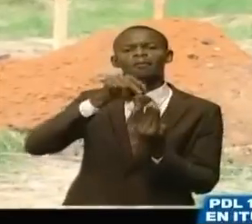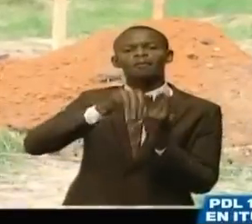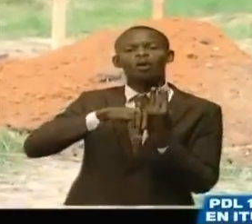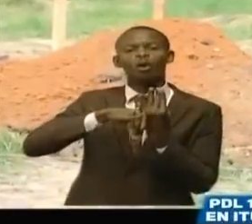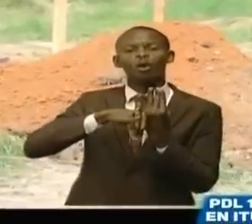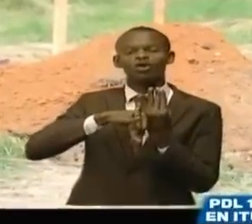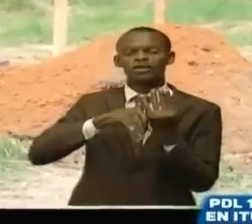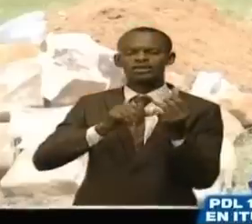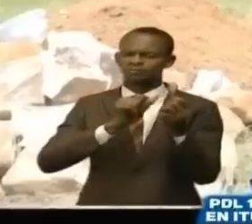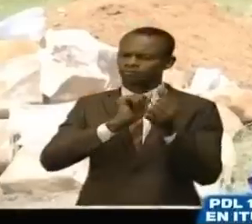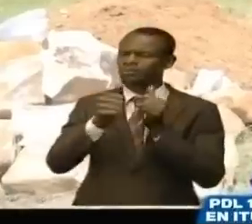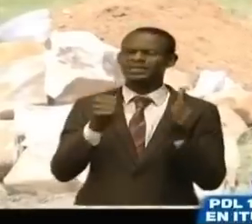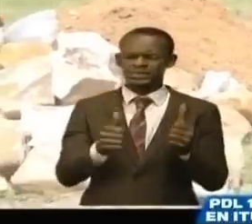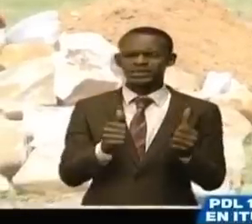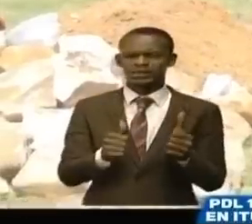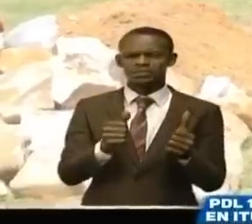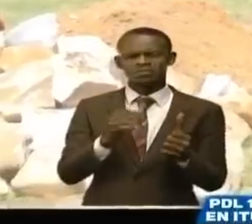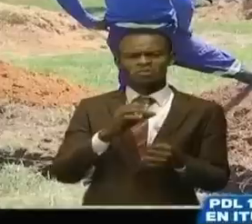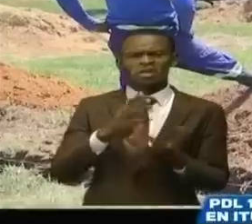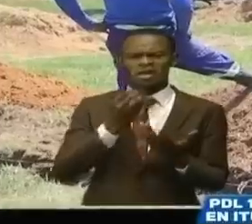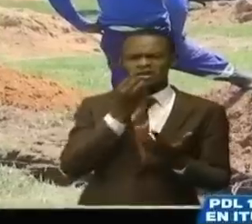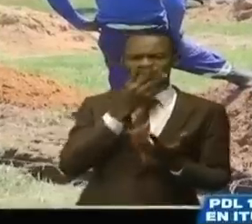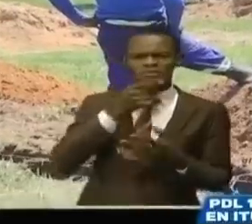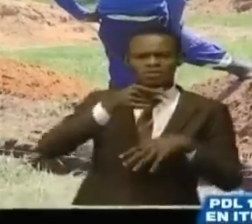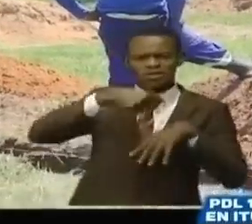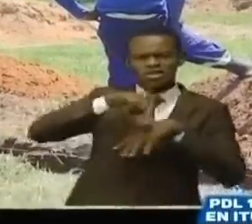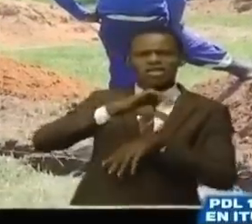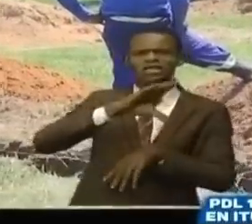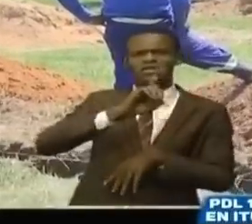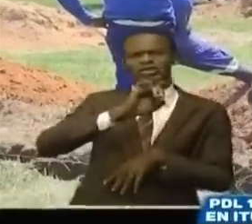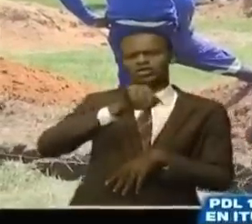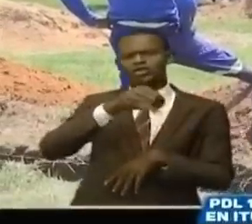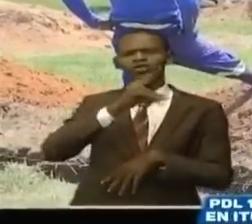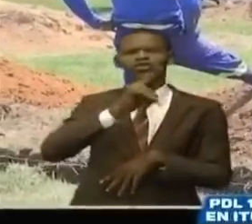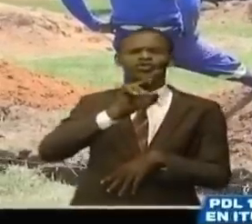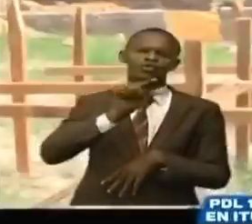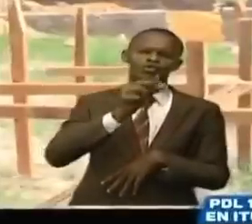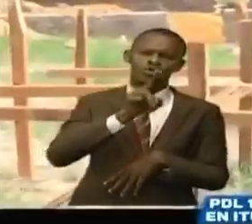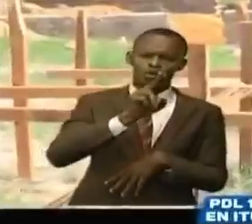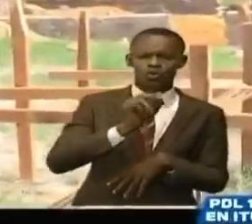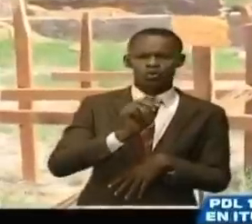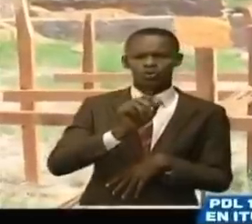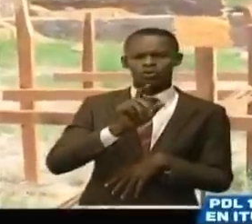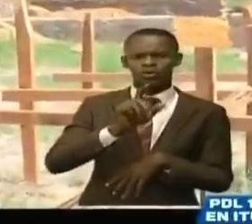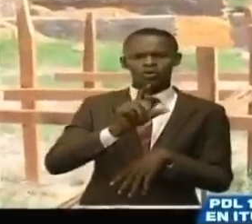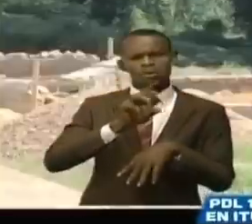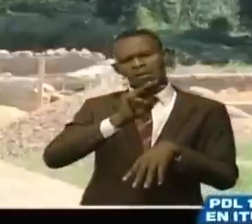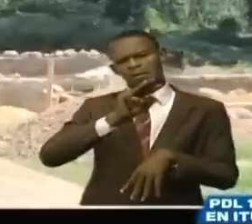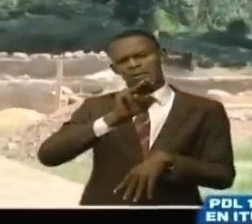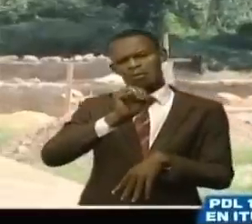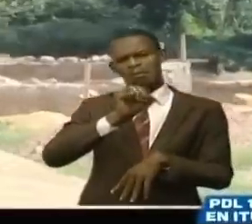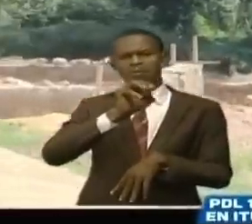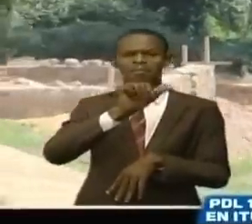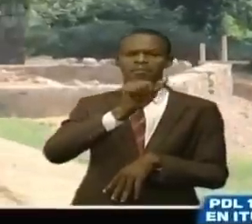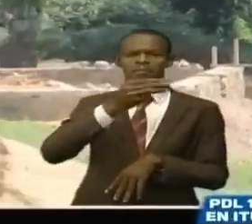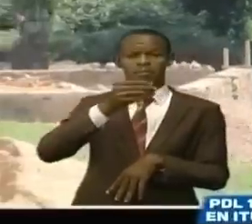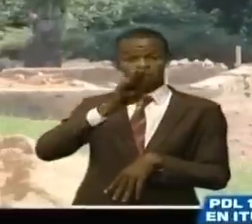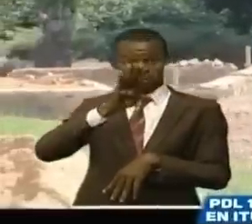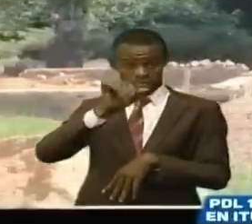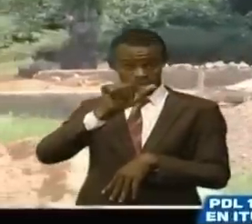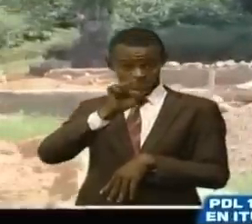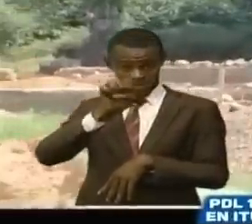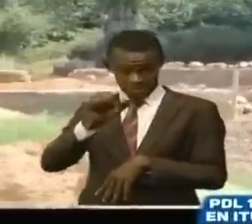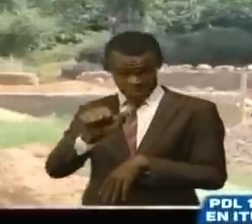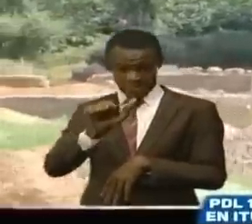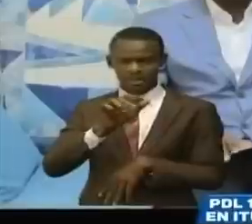Cap, Sirdjougou, Maagi et Aru, trois territoires de la province de l'Ituri qui bénéficieront bientôt de ce programme du gouvernement